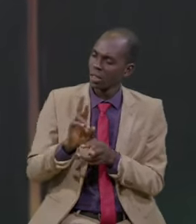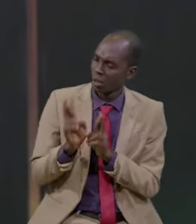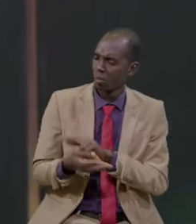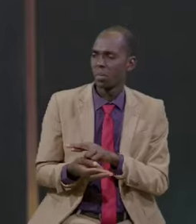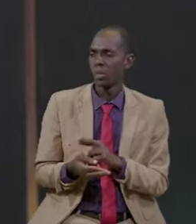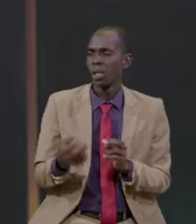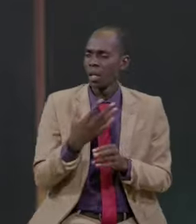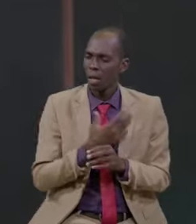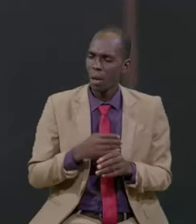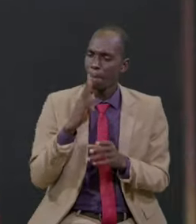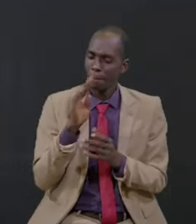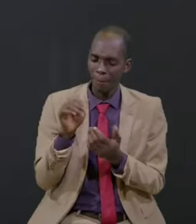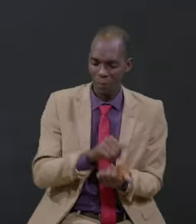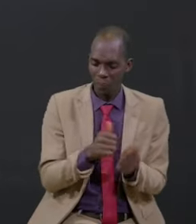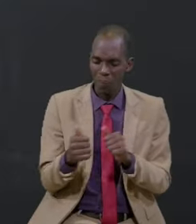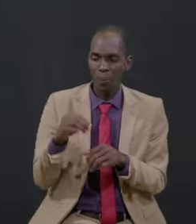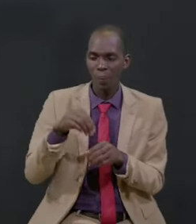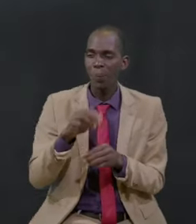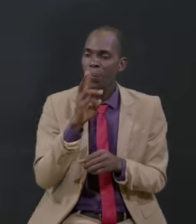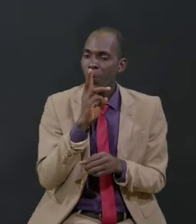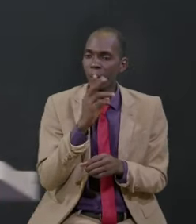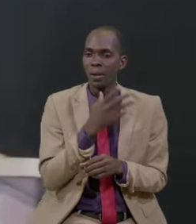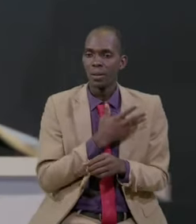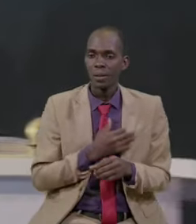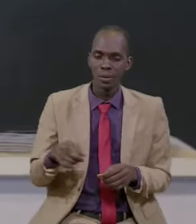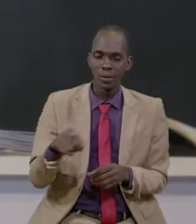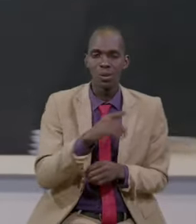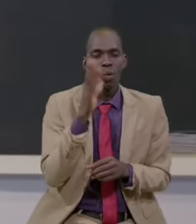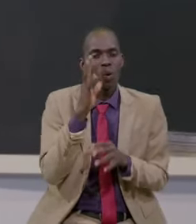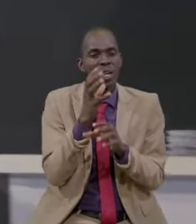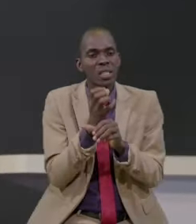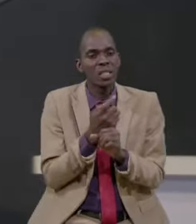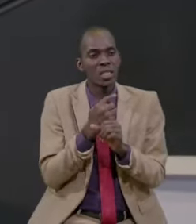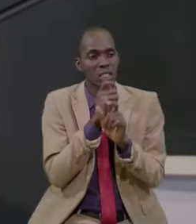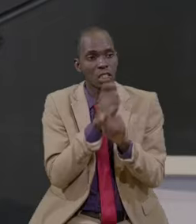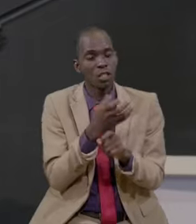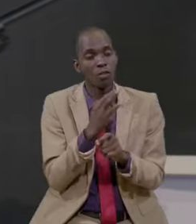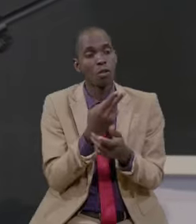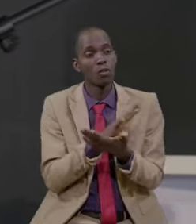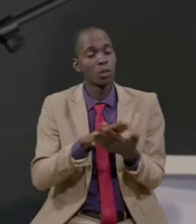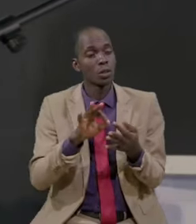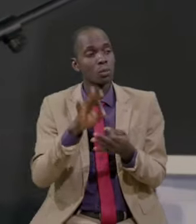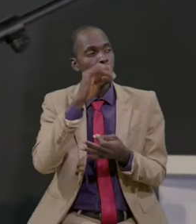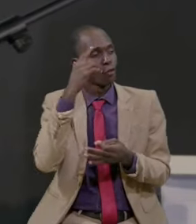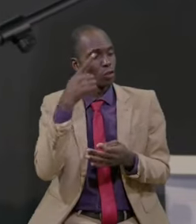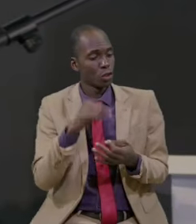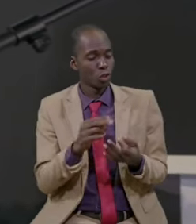repentez-vous et soyez baptisés. Et vous recevrez le don du Saint-Esprit, car la promesse est pour